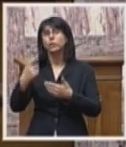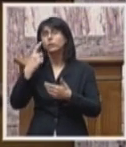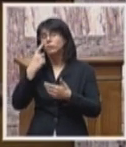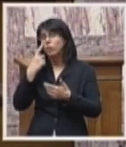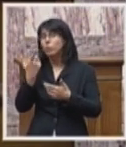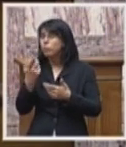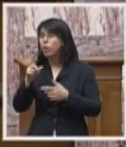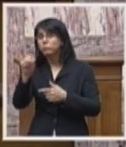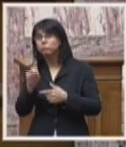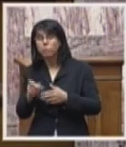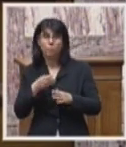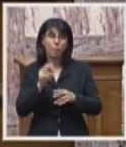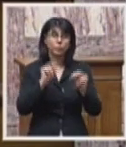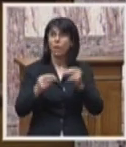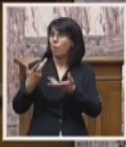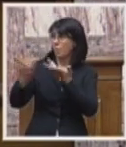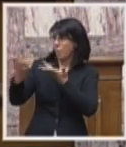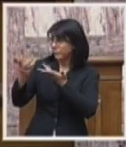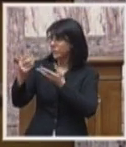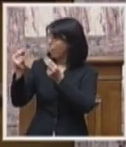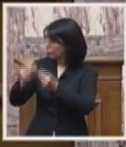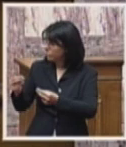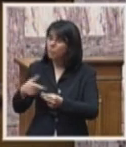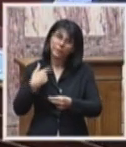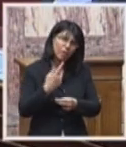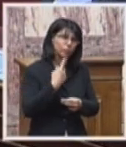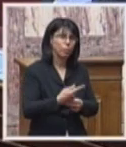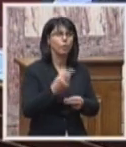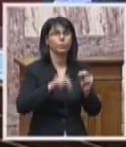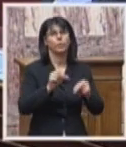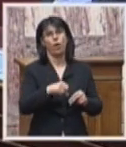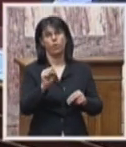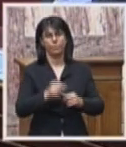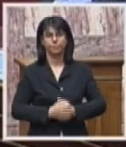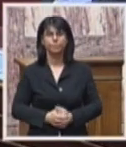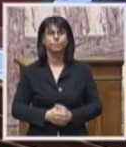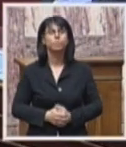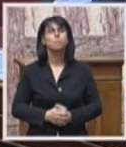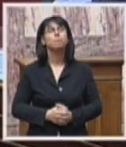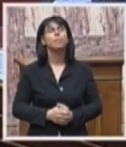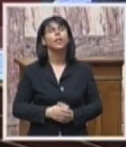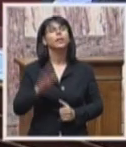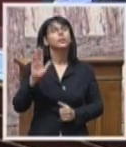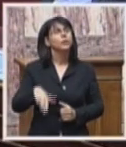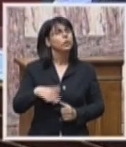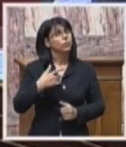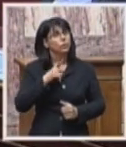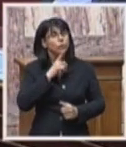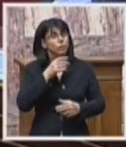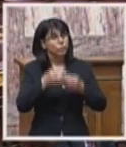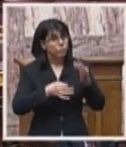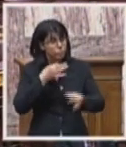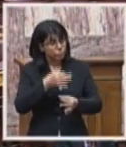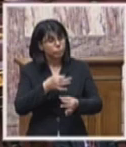και να δούμε ποιο θα είναι το τελικό αποτέλεσμα. Τέλος, όπως σας είπα, μπορείτε να κάνετε